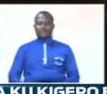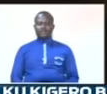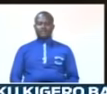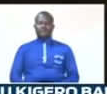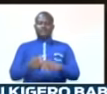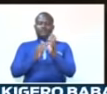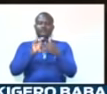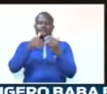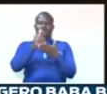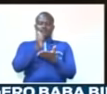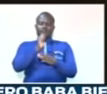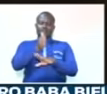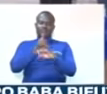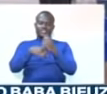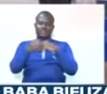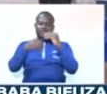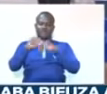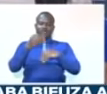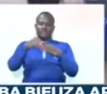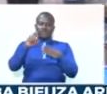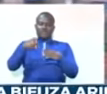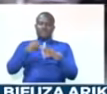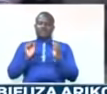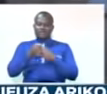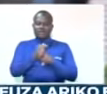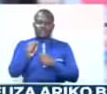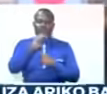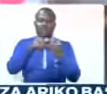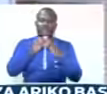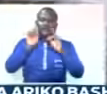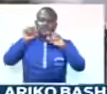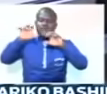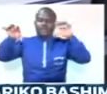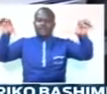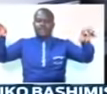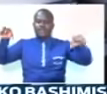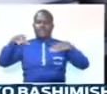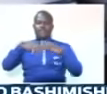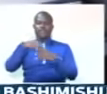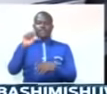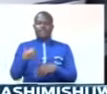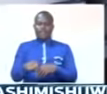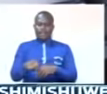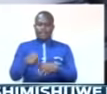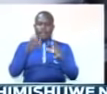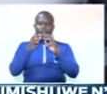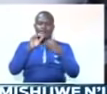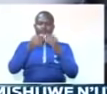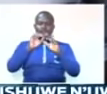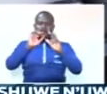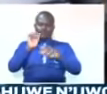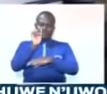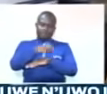bamwe batangiye gushyiraho ibikorwa by'ubucuruzi bikenerwa na ba mukerarugendo berekeza mu bice bitandukanye by'amajyepfo basobanura ko